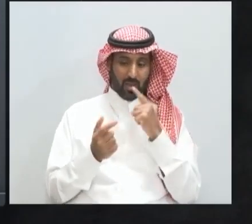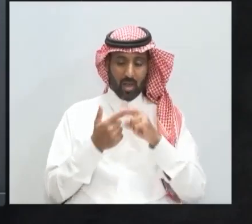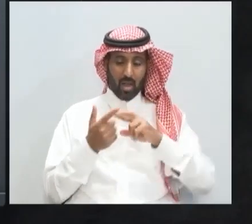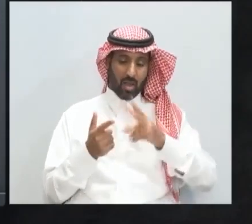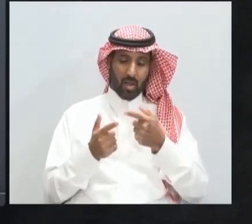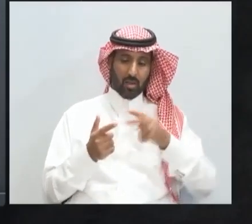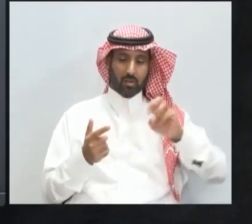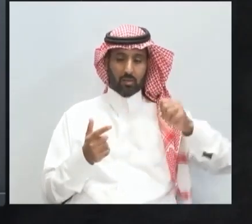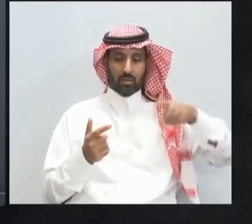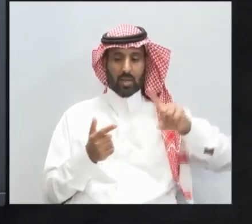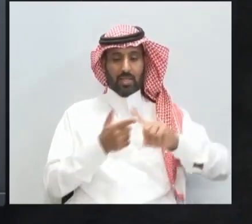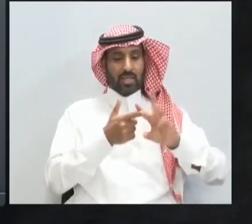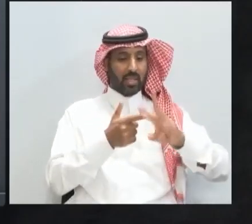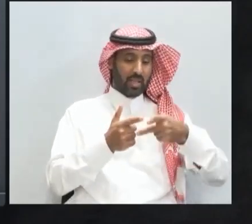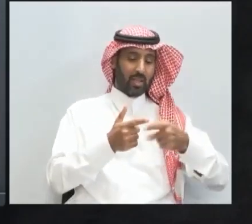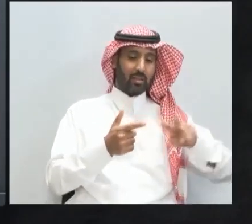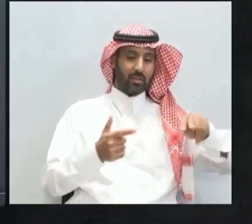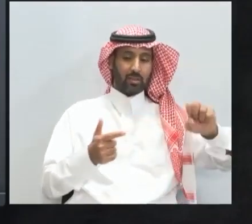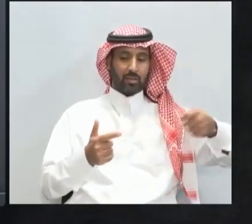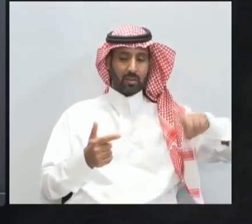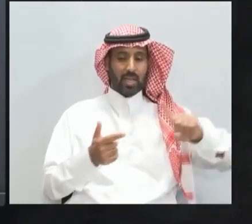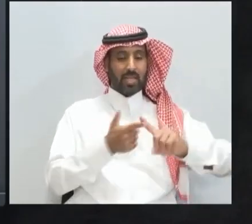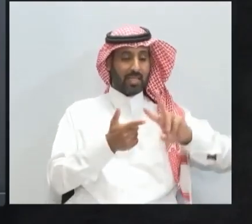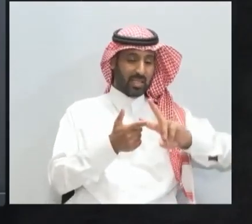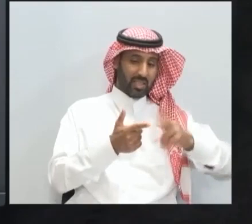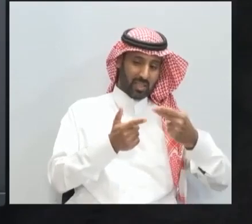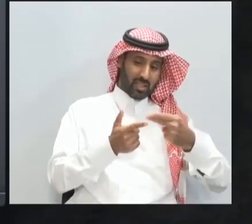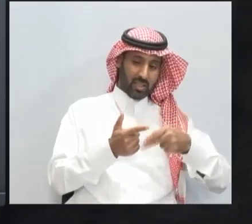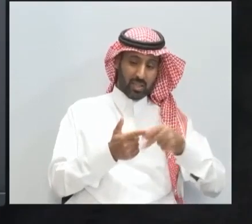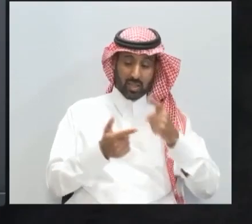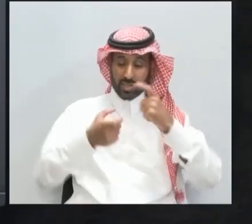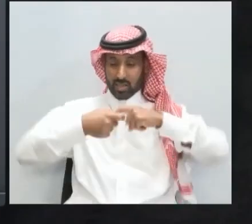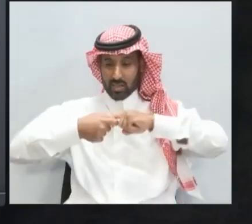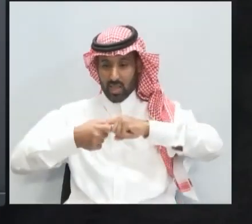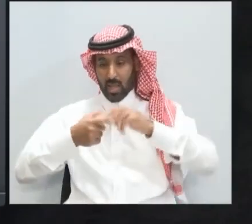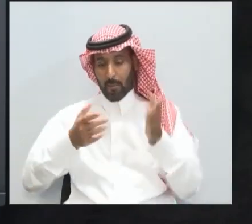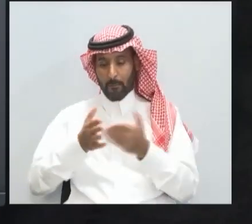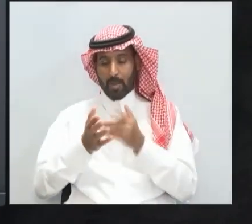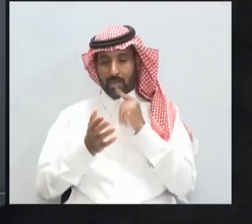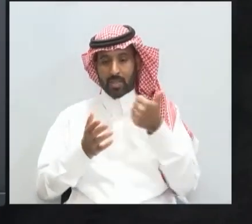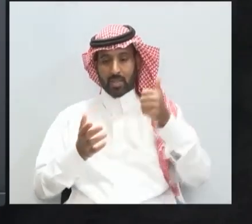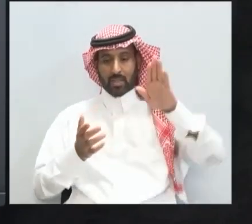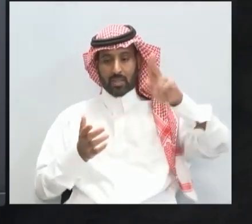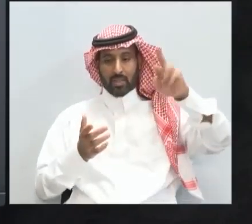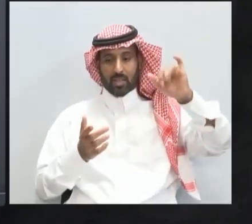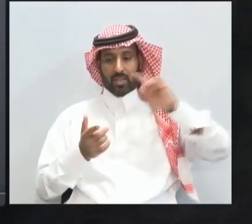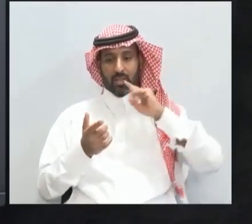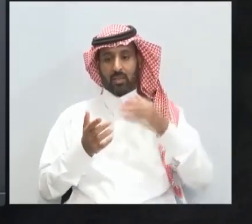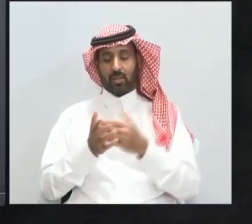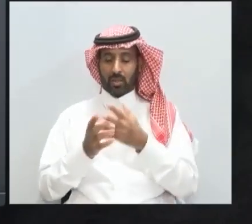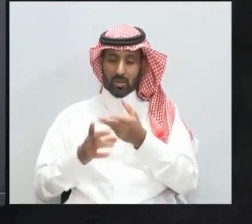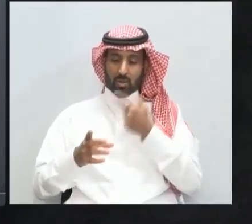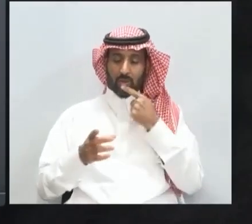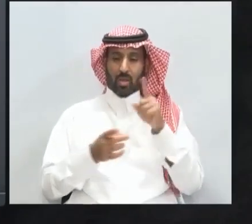الى ناد اتش اذا هنا ناد اتش واحد تحول ايضا عندما ارتبط هذا البيروفيت مع الاستيل كول انزيم ذكرنا خروج